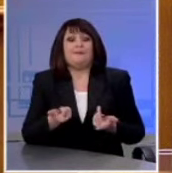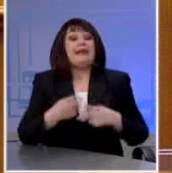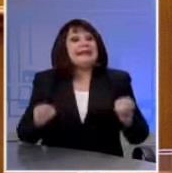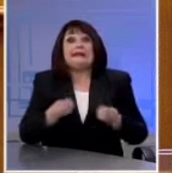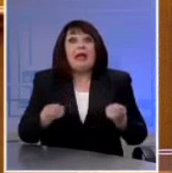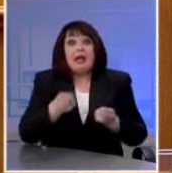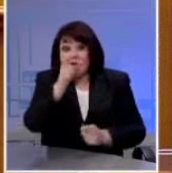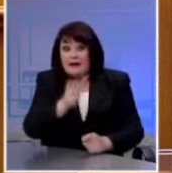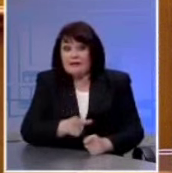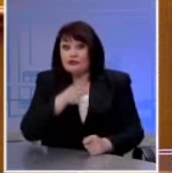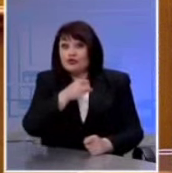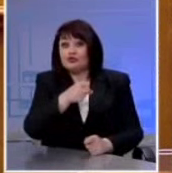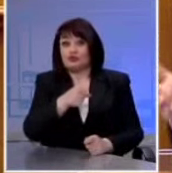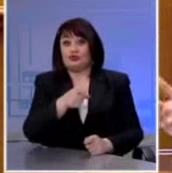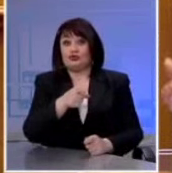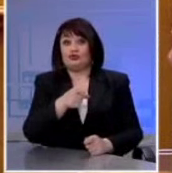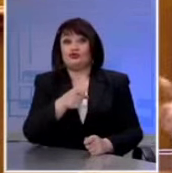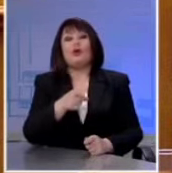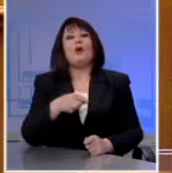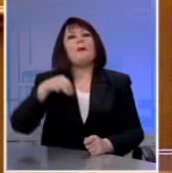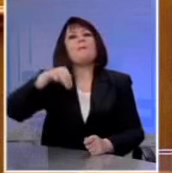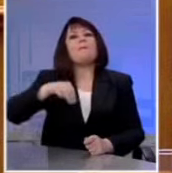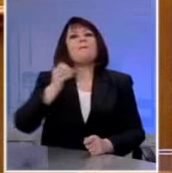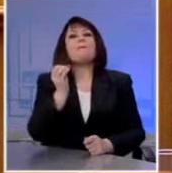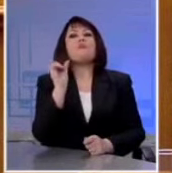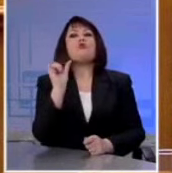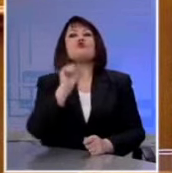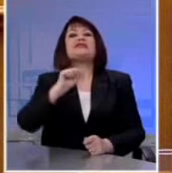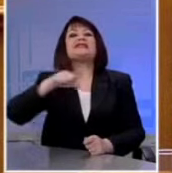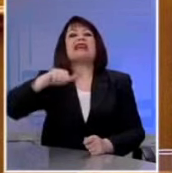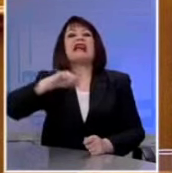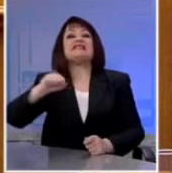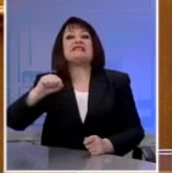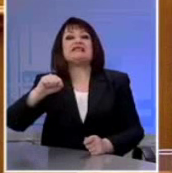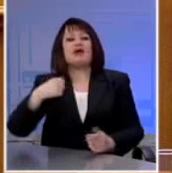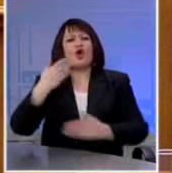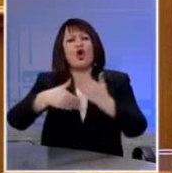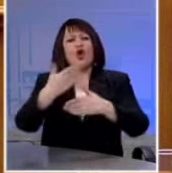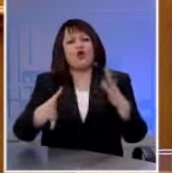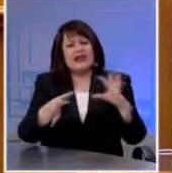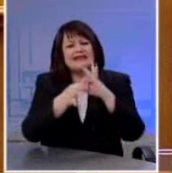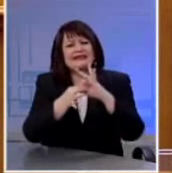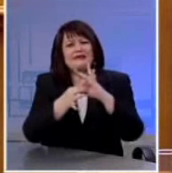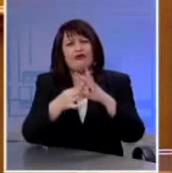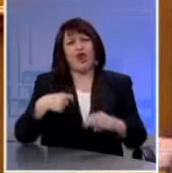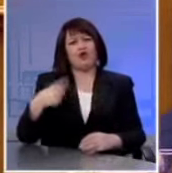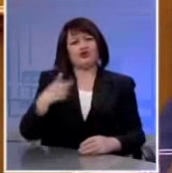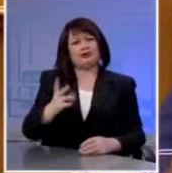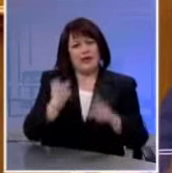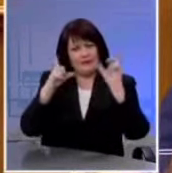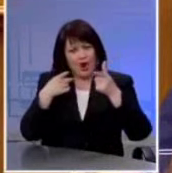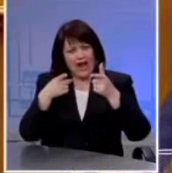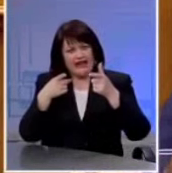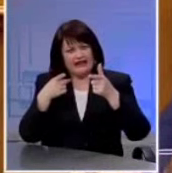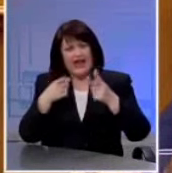πρόσφερε ο κύριος Μουσάς, που επί σειρά ετών ήταν σύμβουλος στελεχών της Νέας Δημοκρατίας